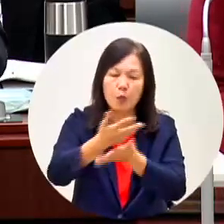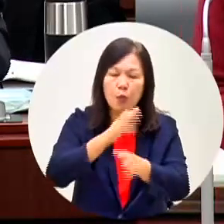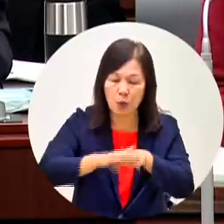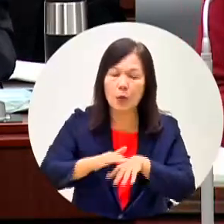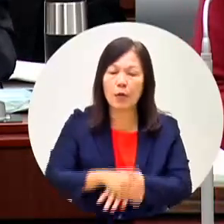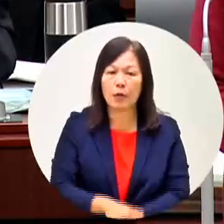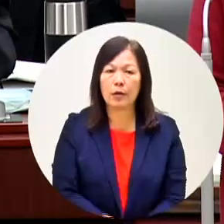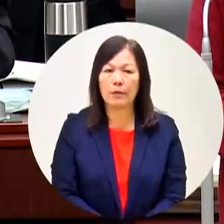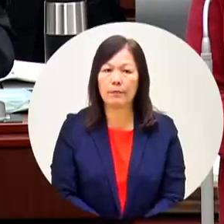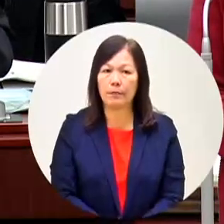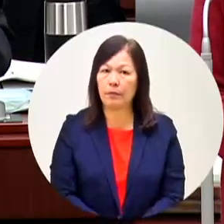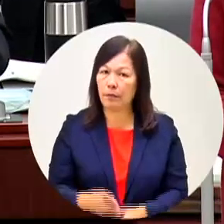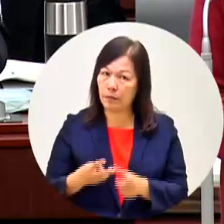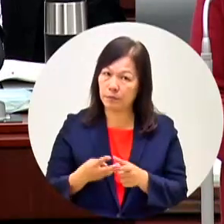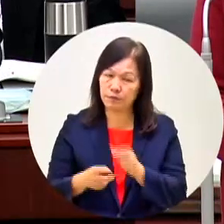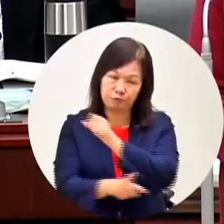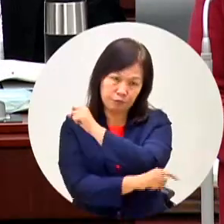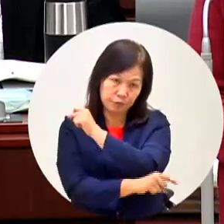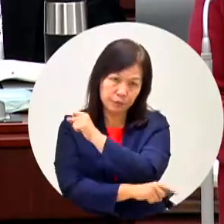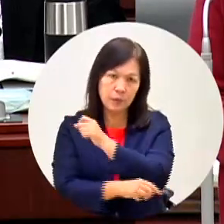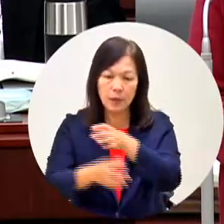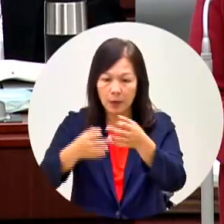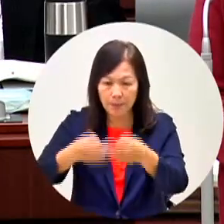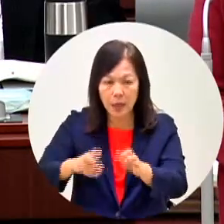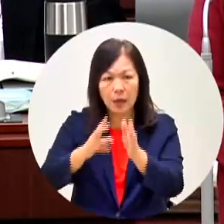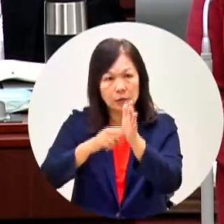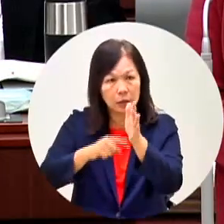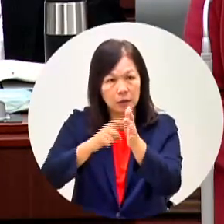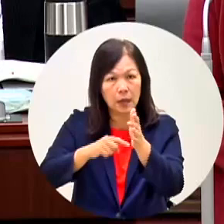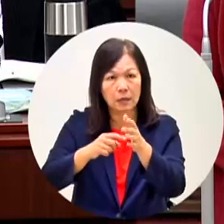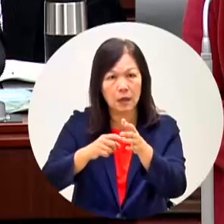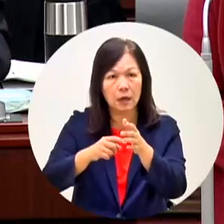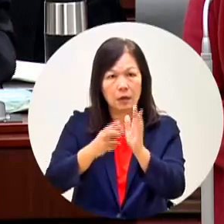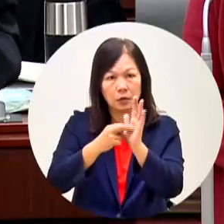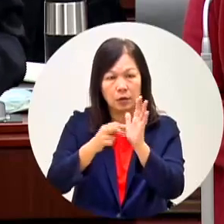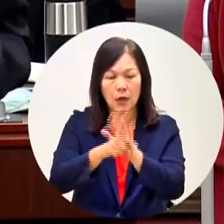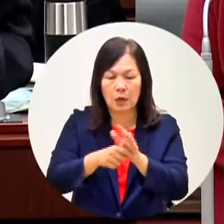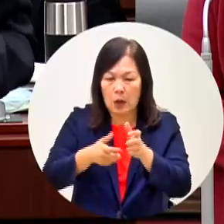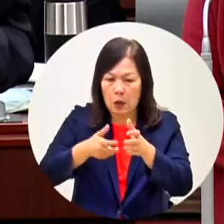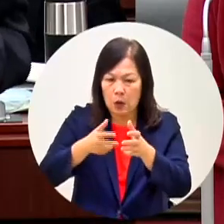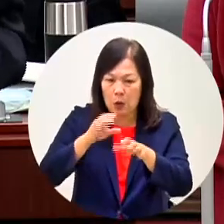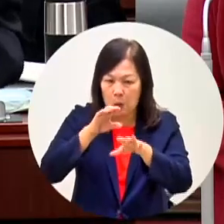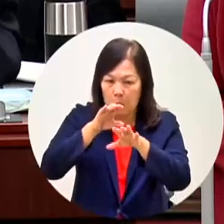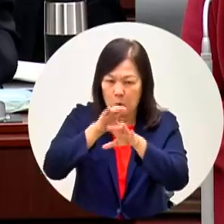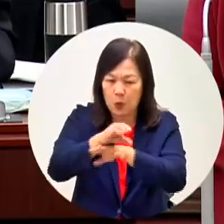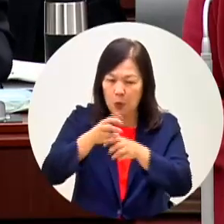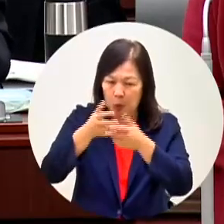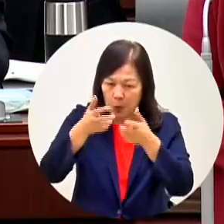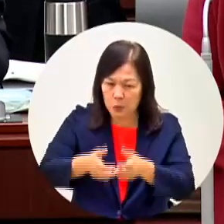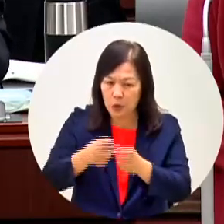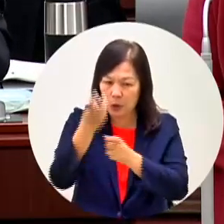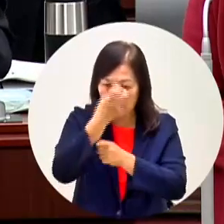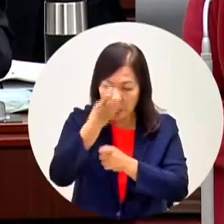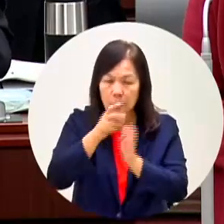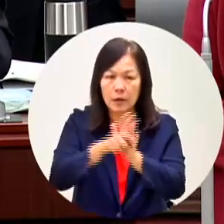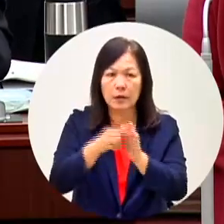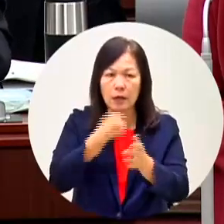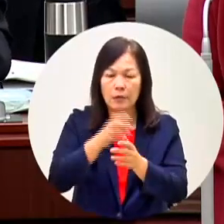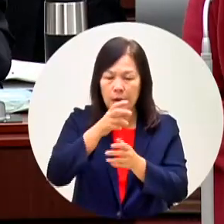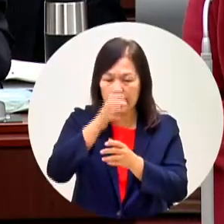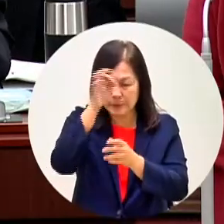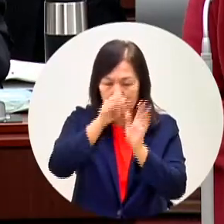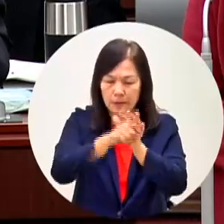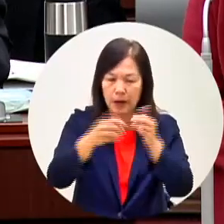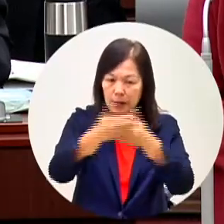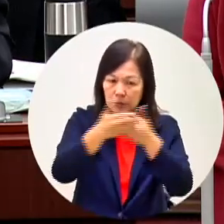单的说明，对于重车的管理，我会找我们交通局跟警察局严格来要求怎么